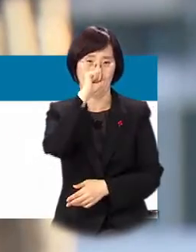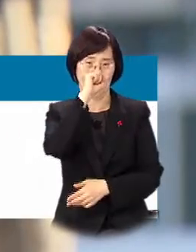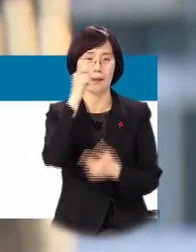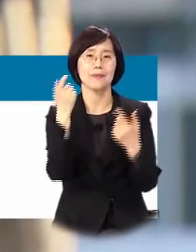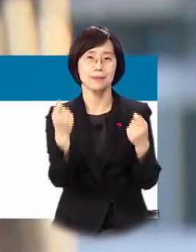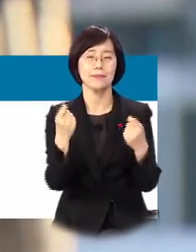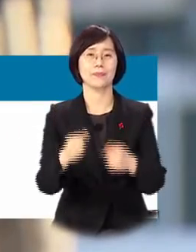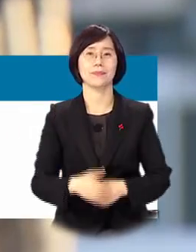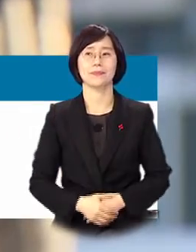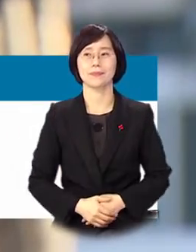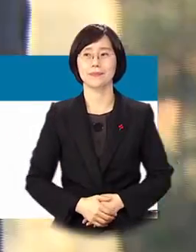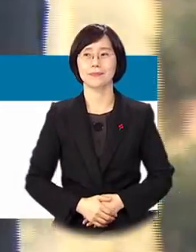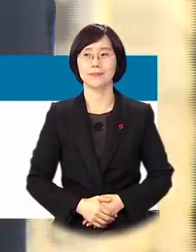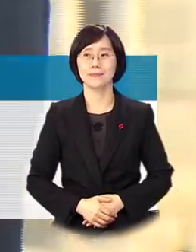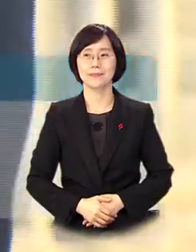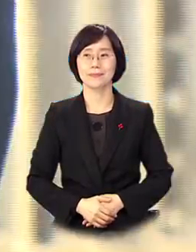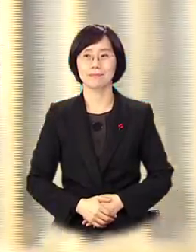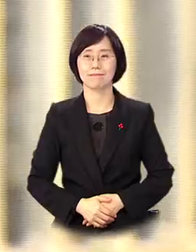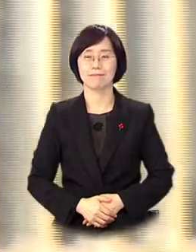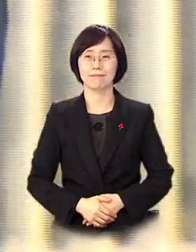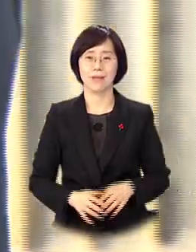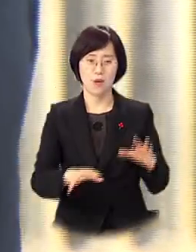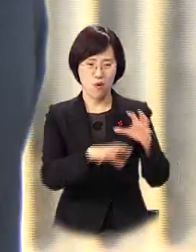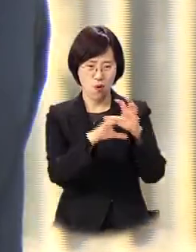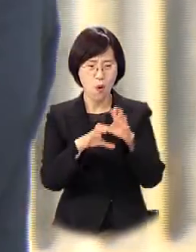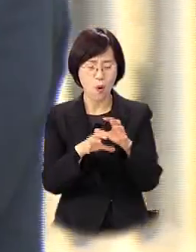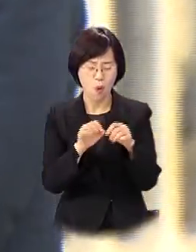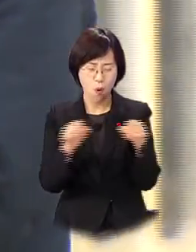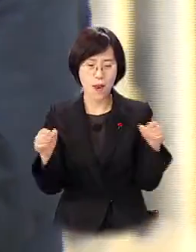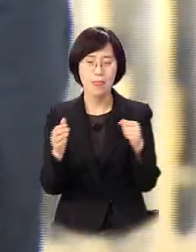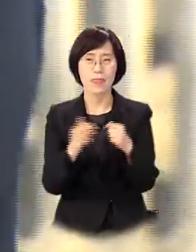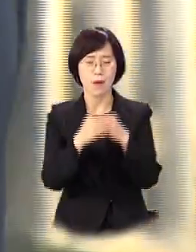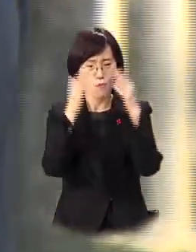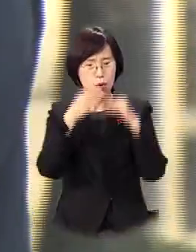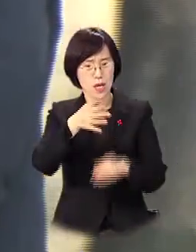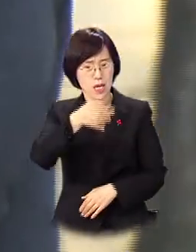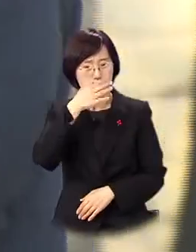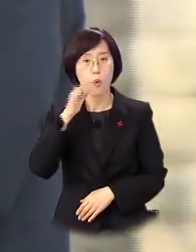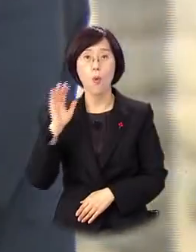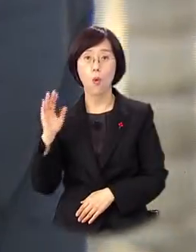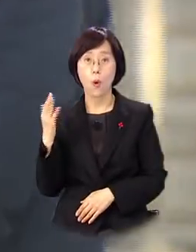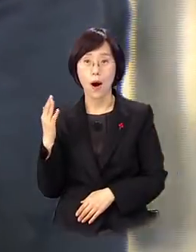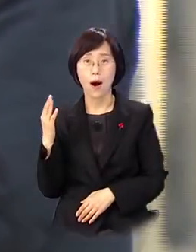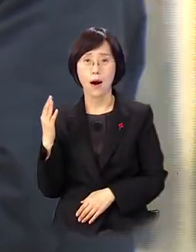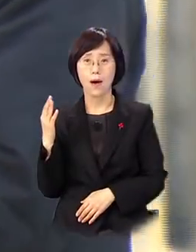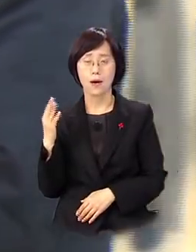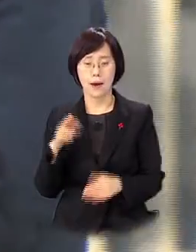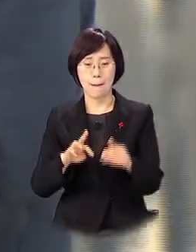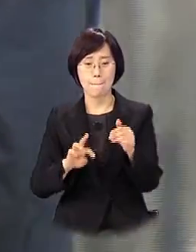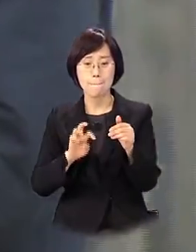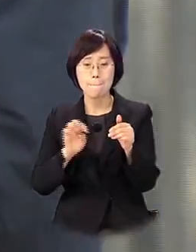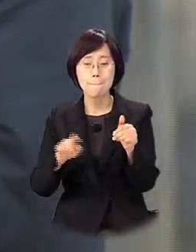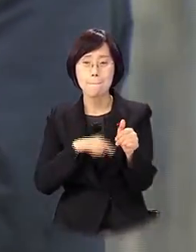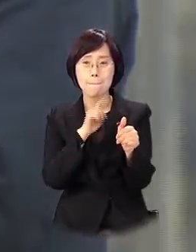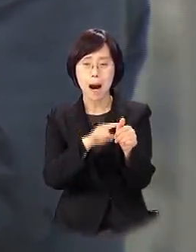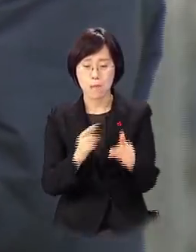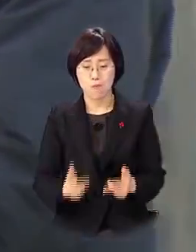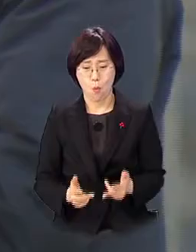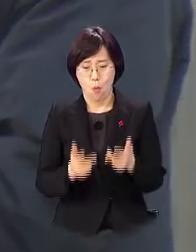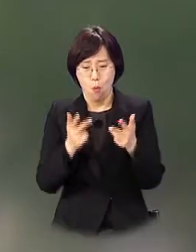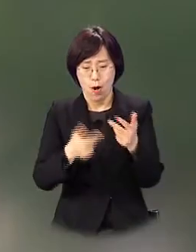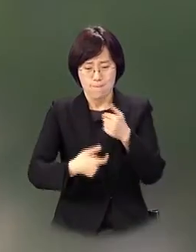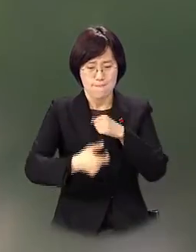작업을 봉사를 좀 했으면 싶어요. 코로나19 장기화로 모두가 힘든 요즘 마 씨는 봉사에 기꺼이